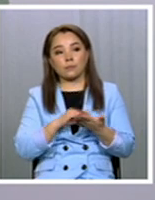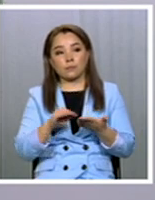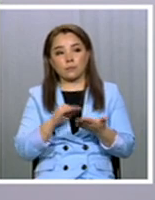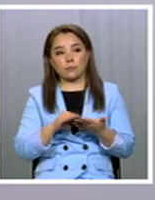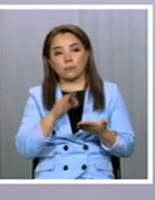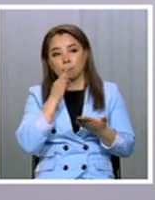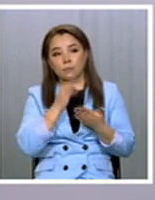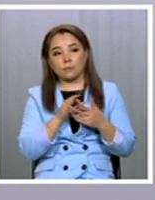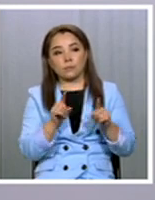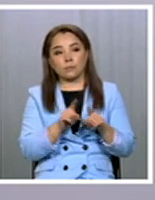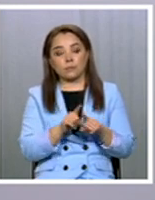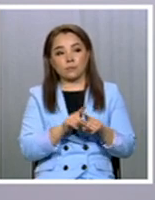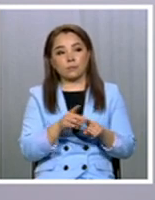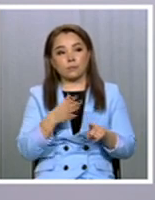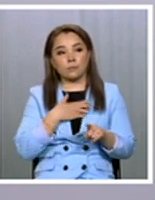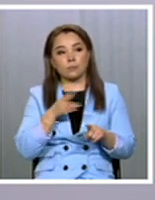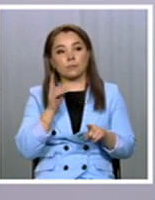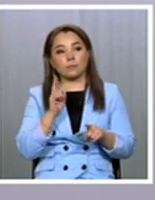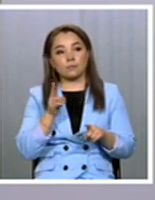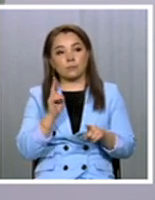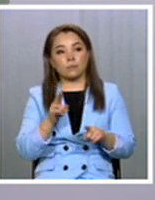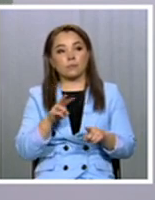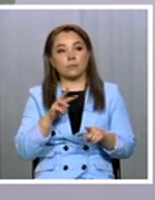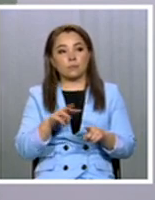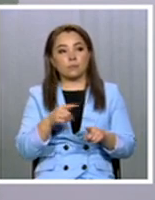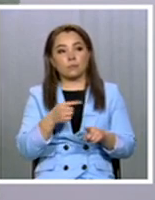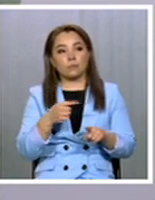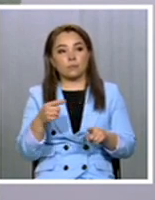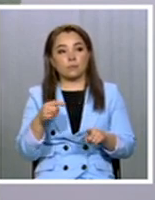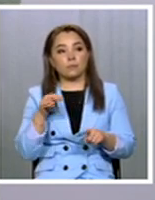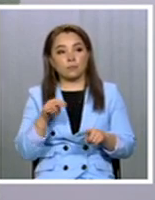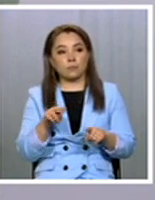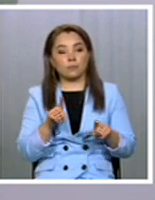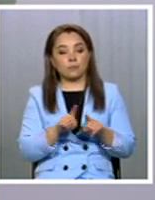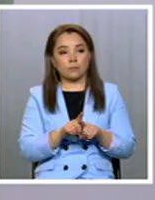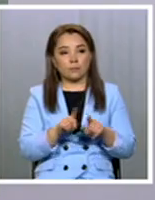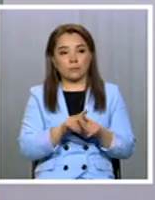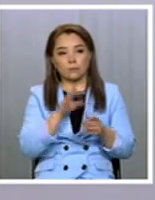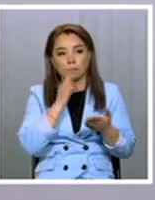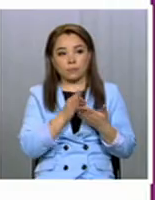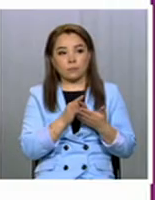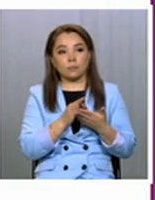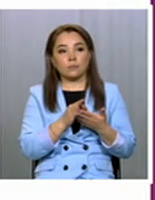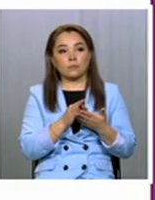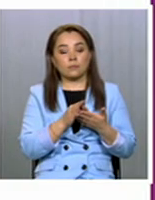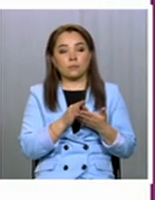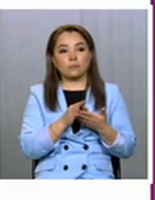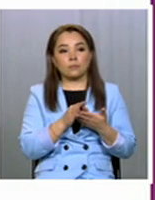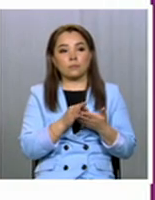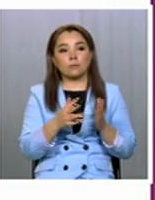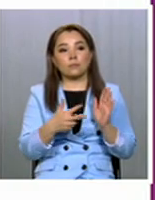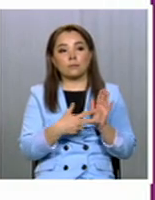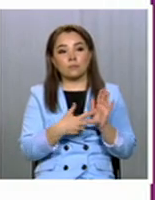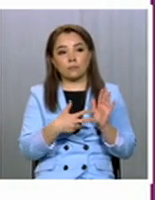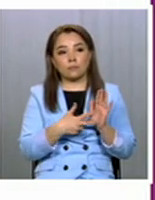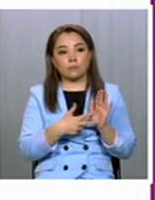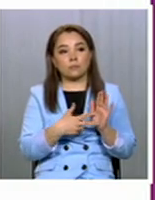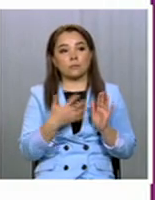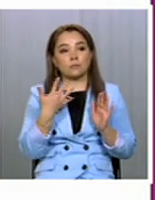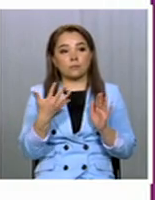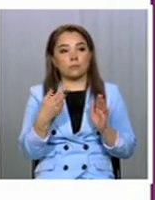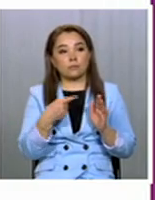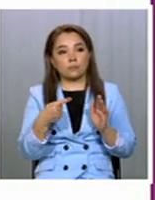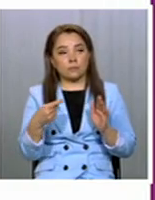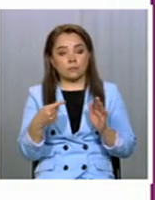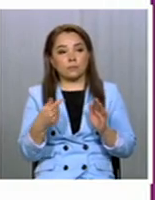жауап ретінде K-ны M-P рет, яғни 8-ден 5-ті алам,